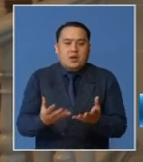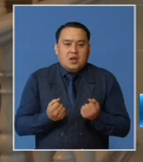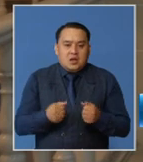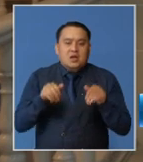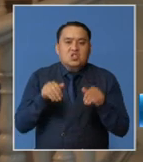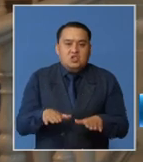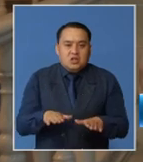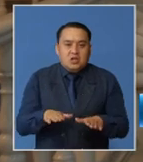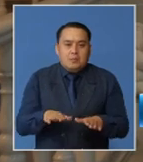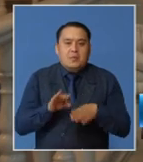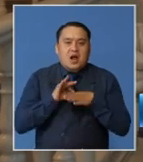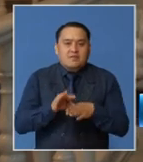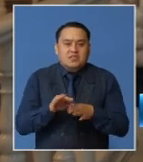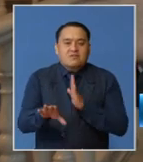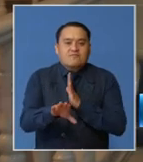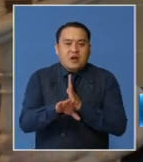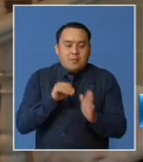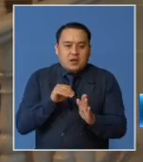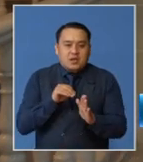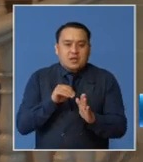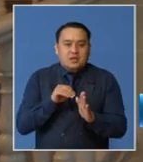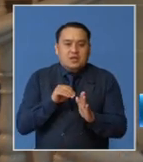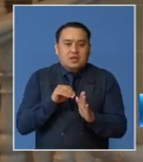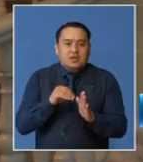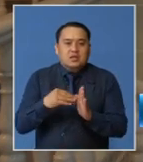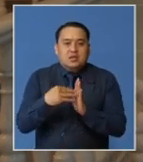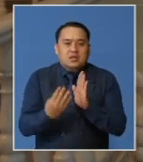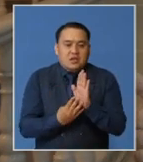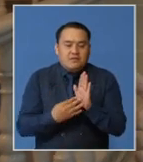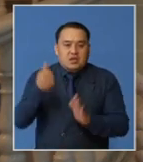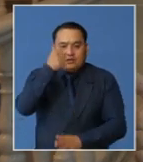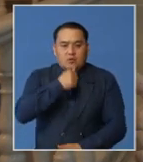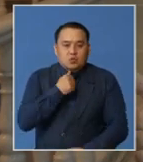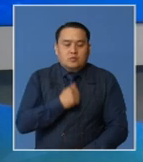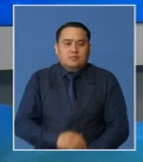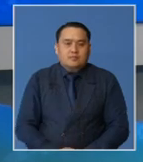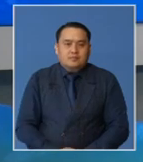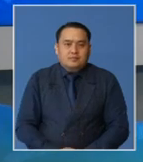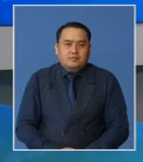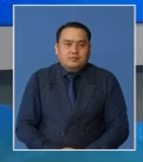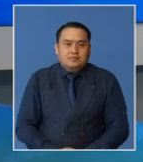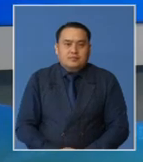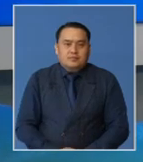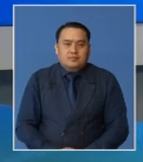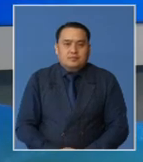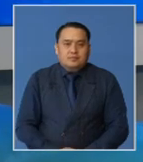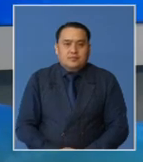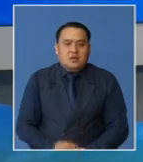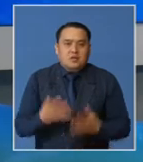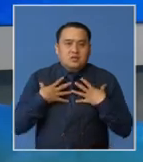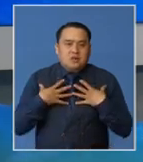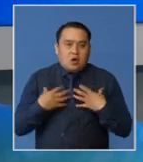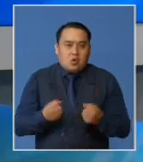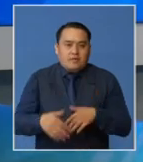такое решение провести выборы в июне этого года. К другим темам.